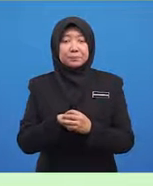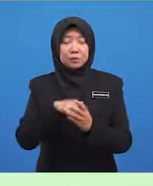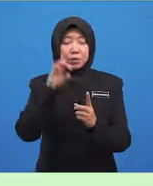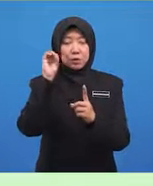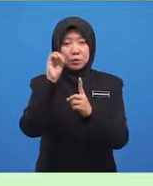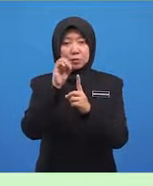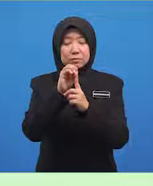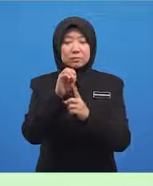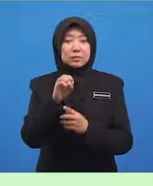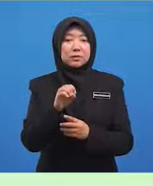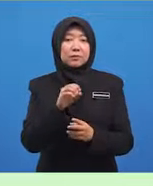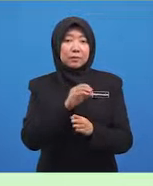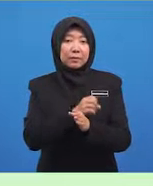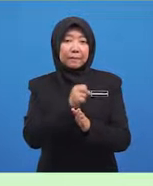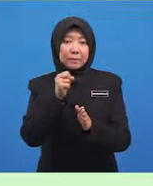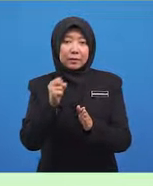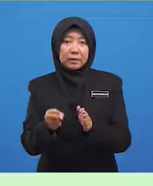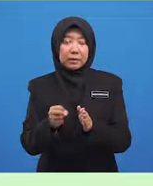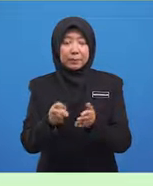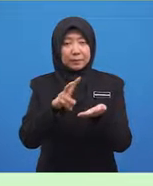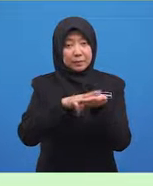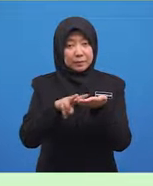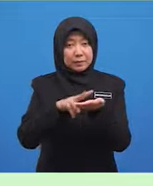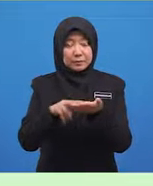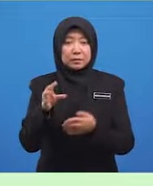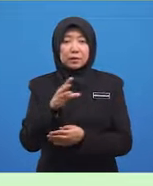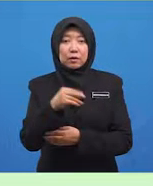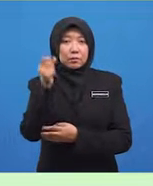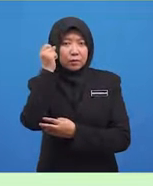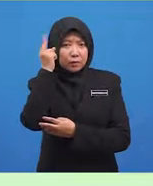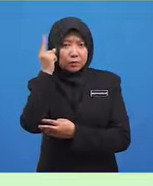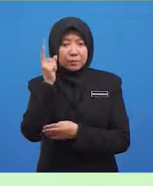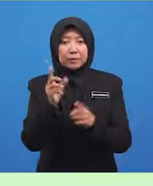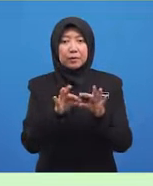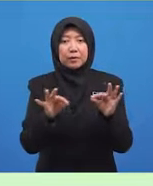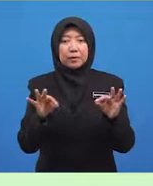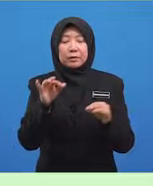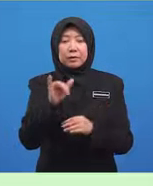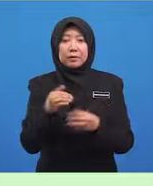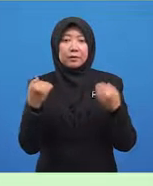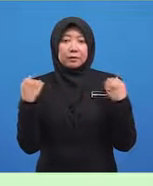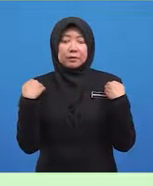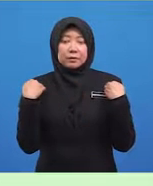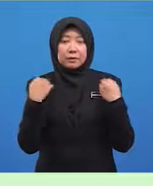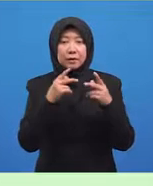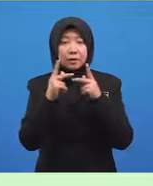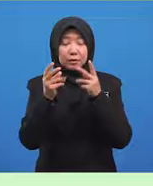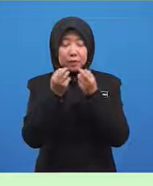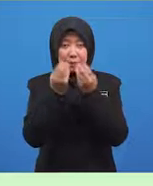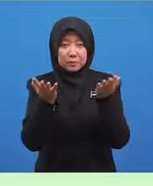objektif sampingan pula ialah membaca dan memahami ayat yang mempunyai kata